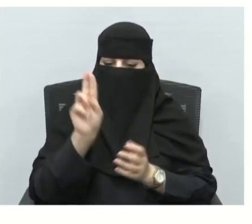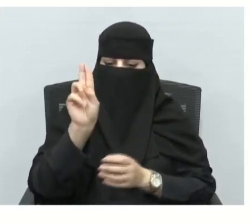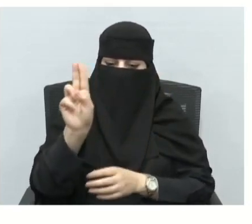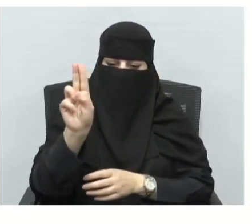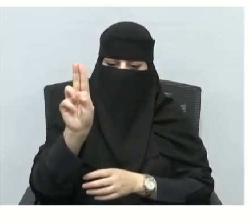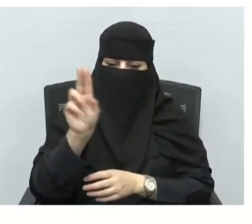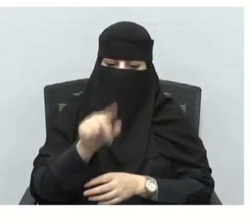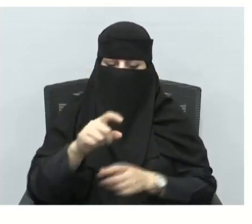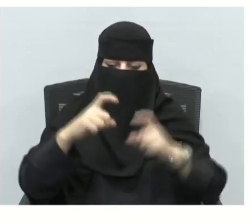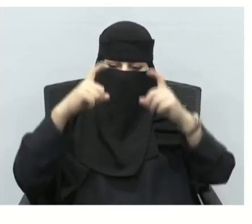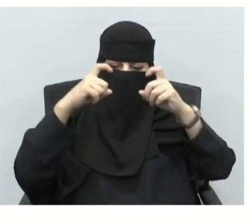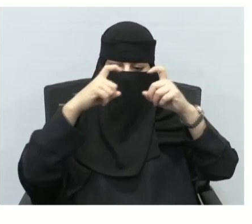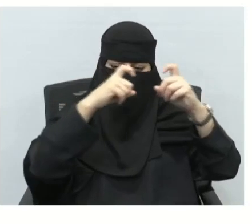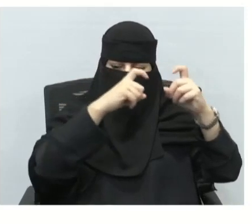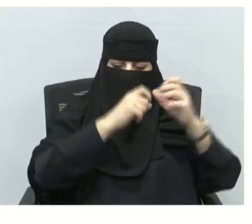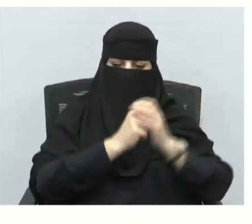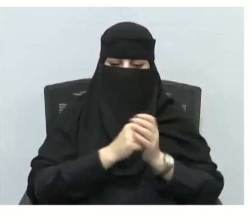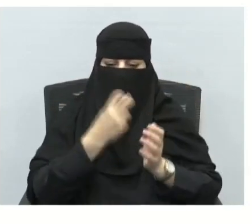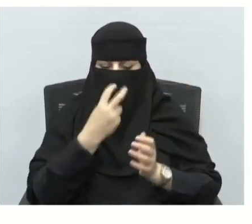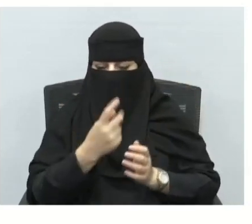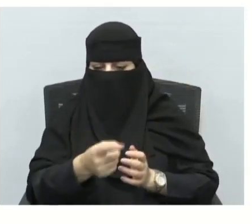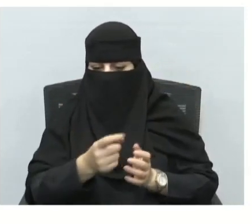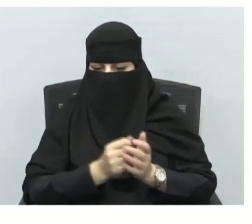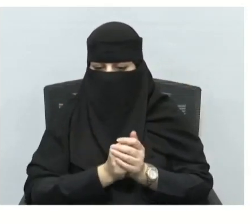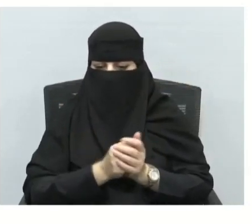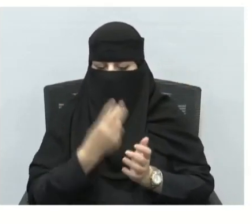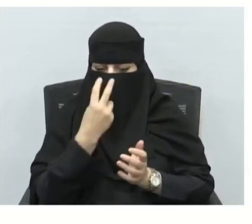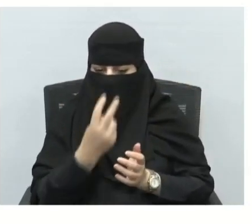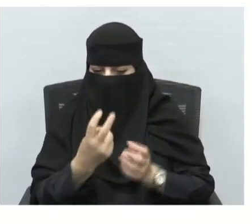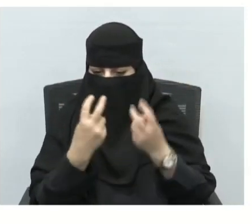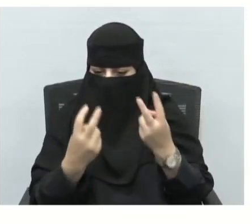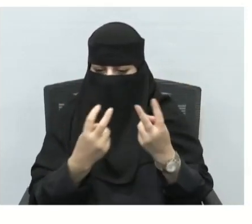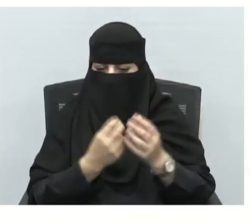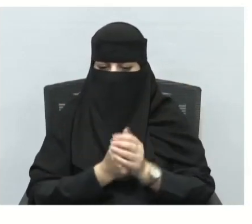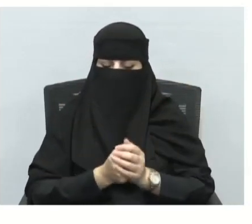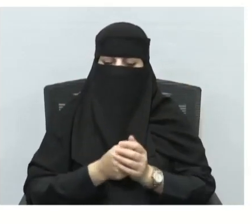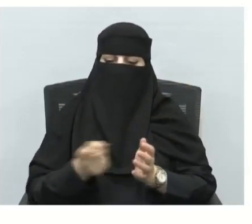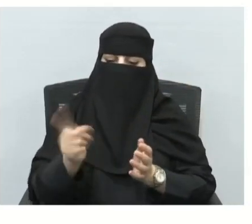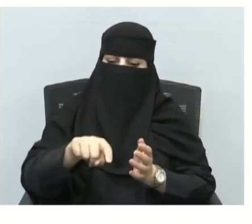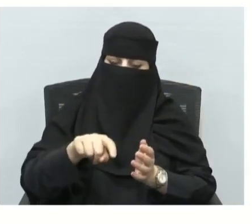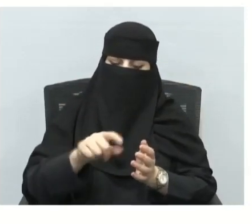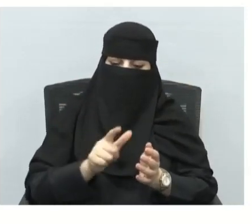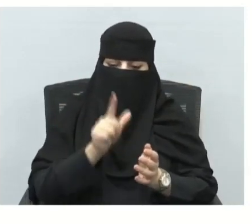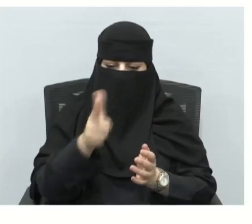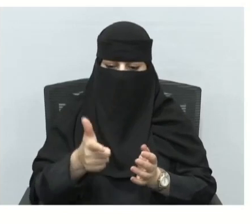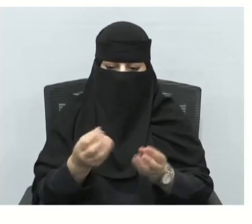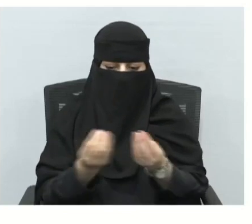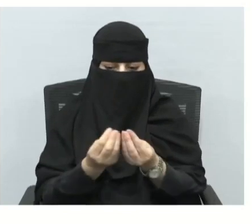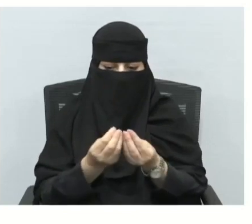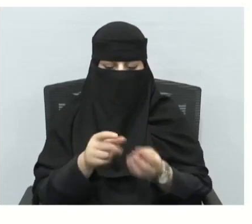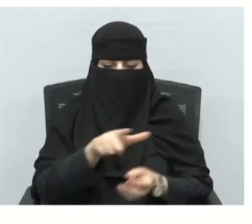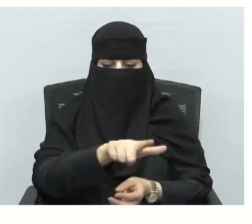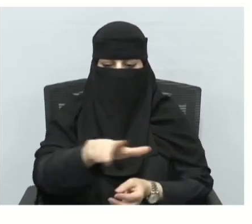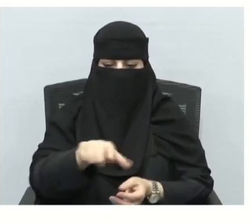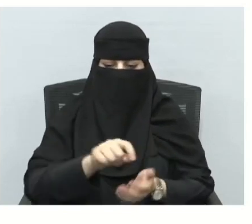وهذه هي الصور التي سنقوم بملاحظتها ونتحدث عنها ما